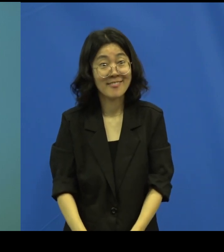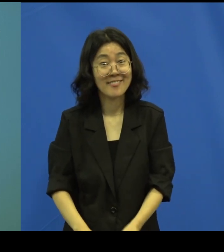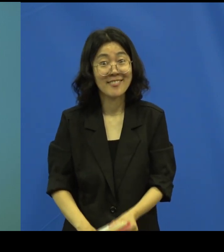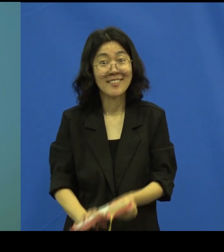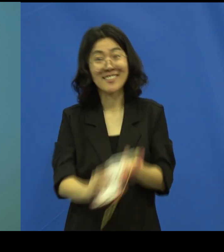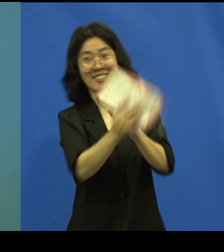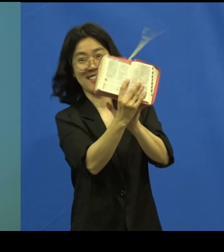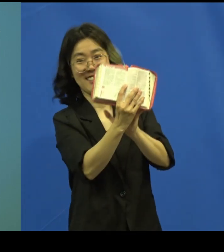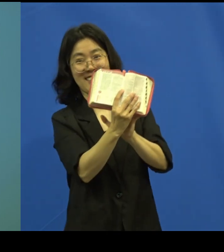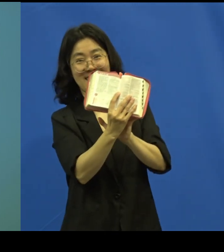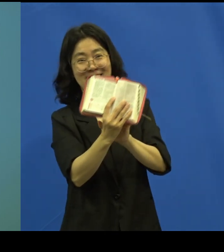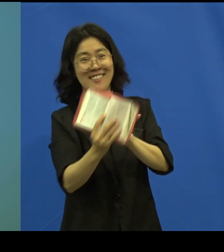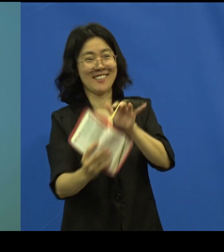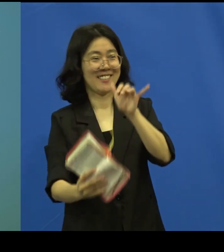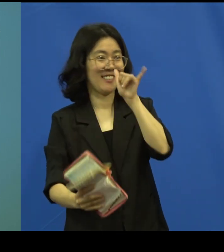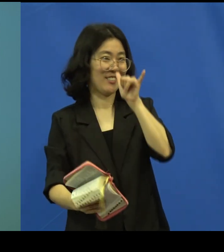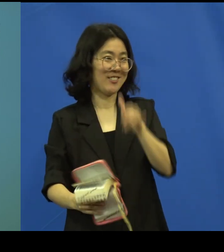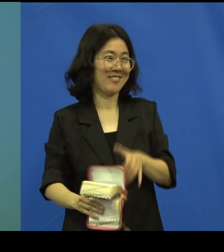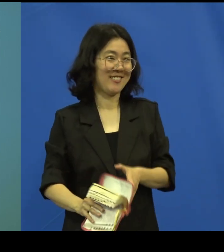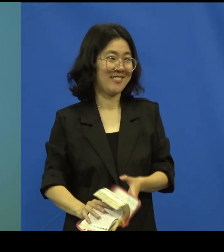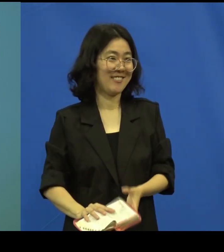들어있습니다.